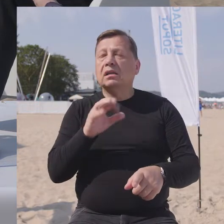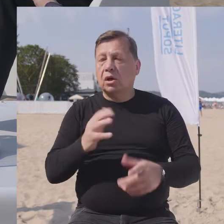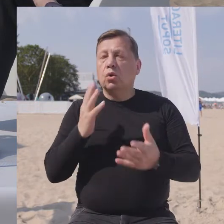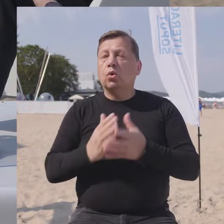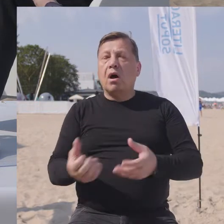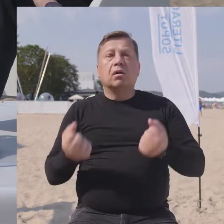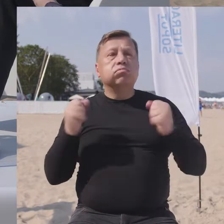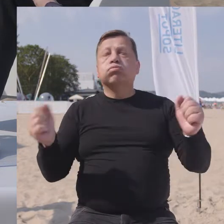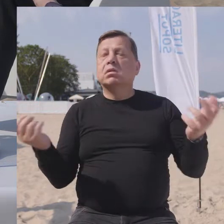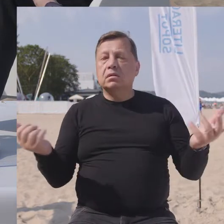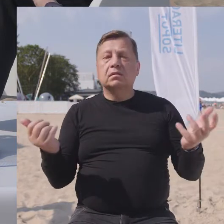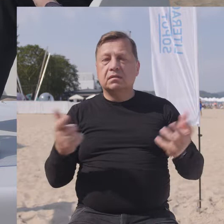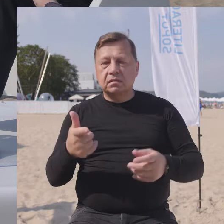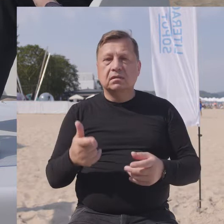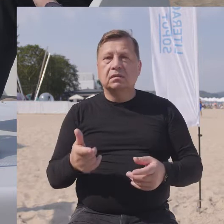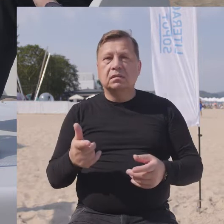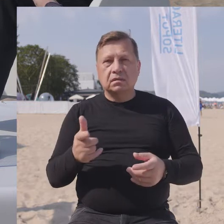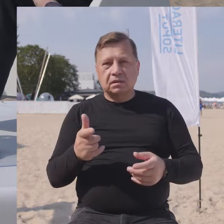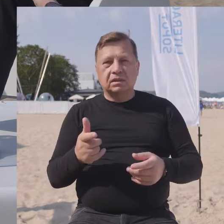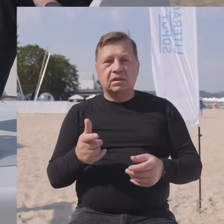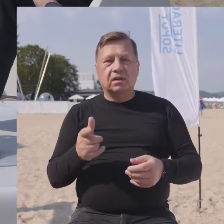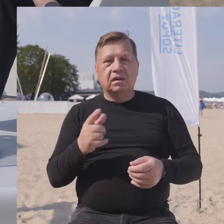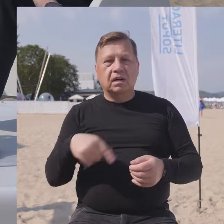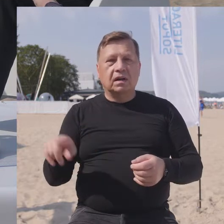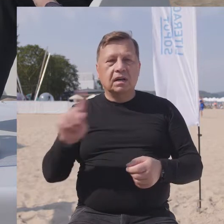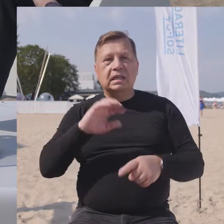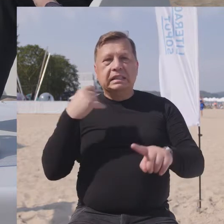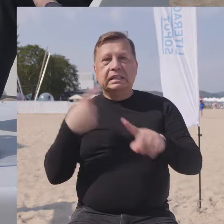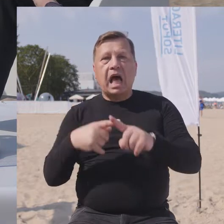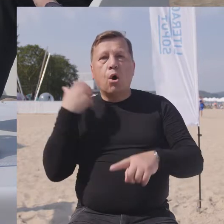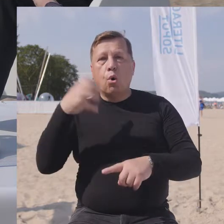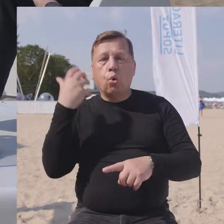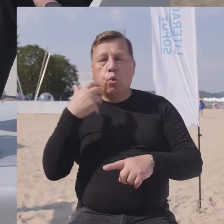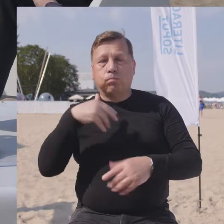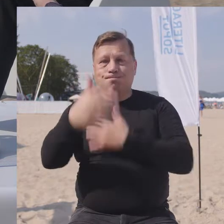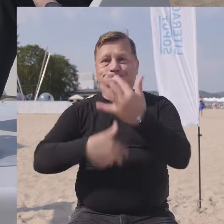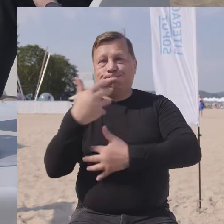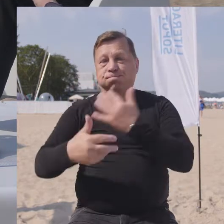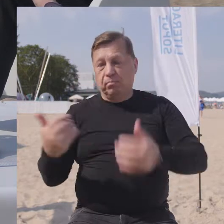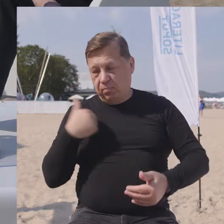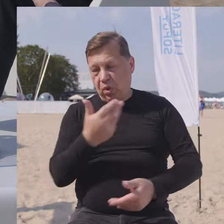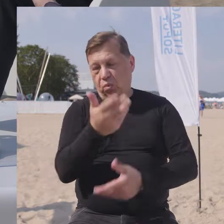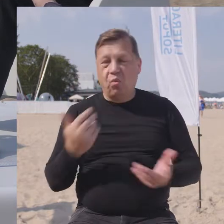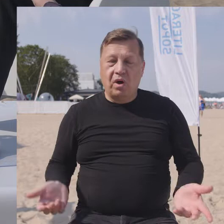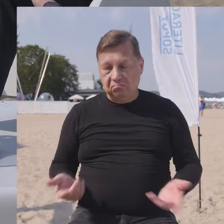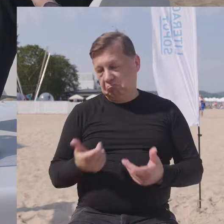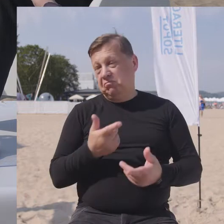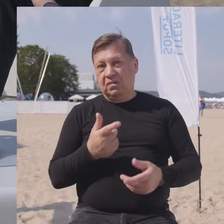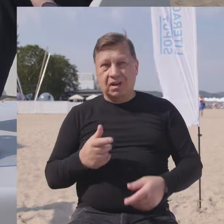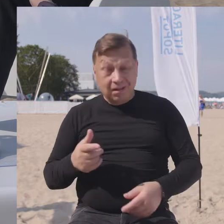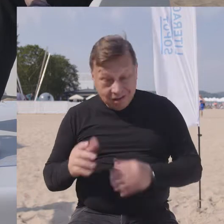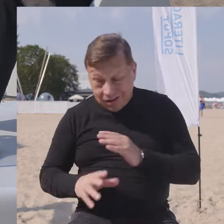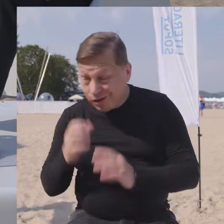erotyczny. Po prostu bzykała się z przedstawicielem Rumunii. Jeśli mogę zaspoilerować. Z reprezentantem